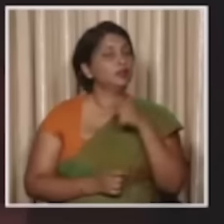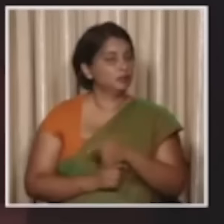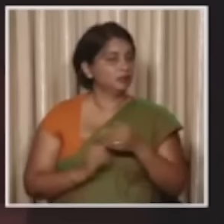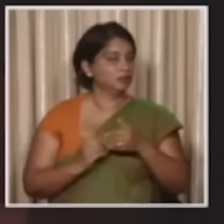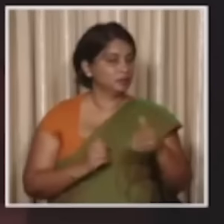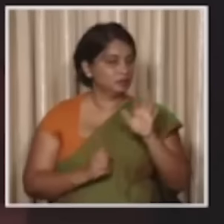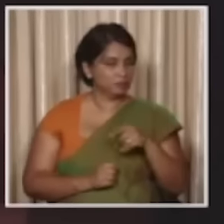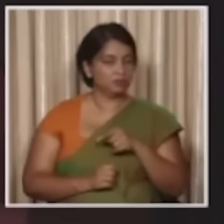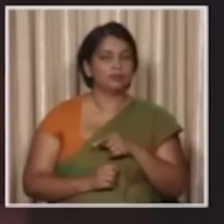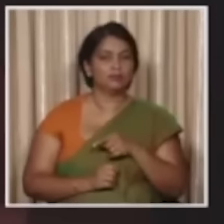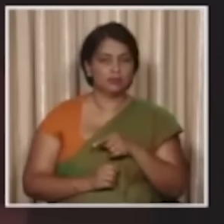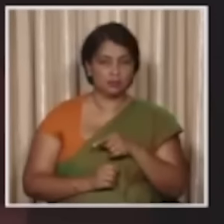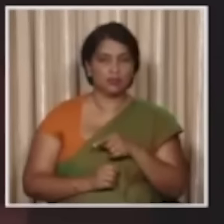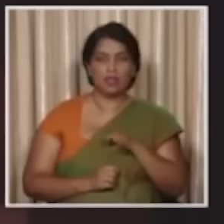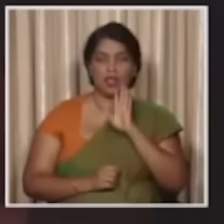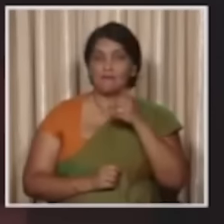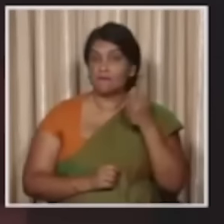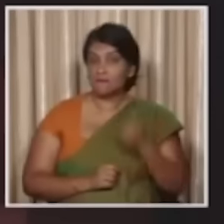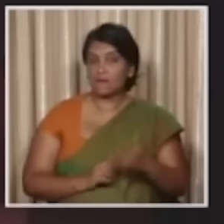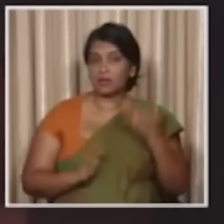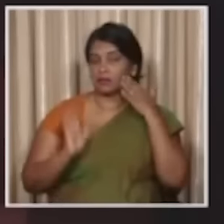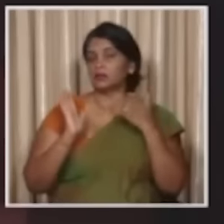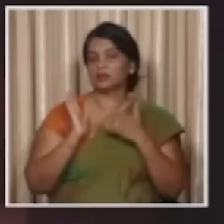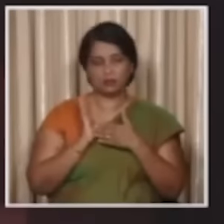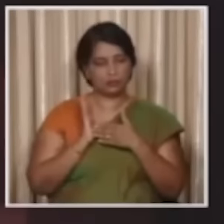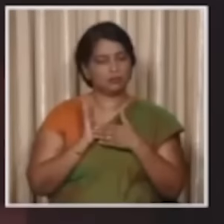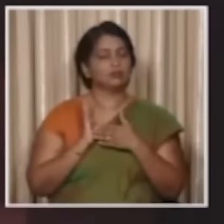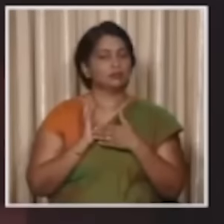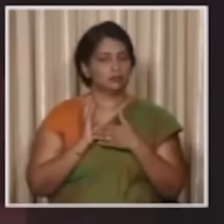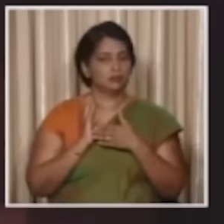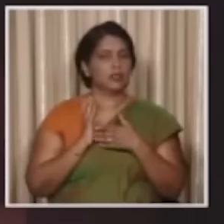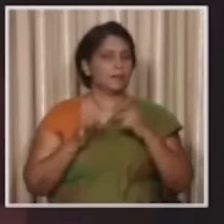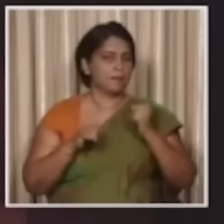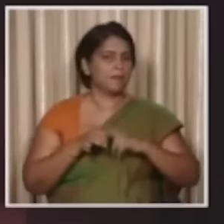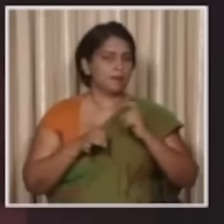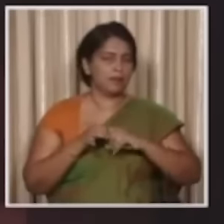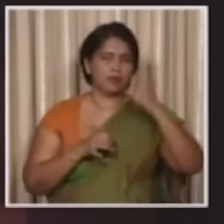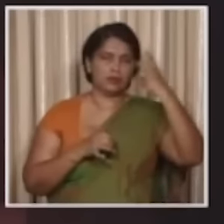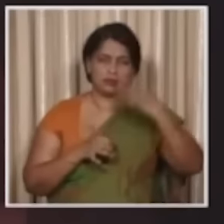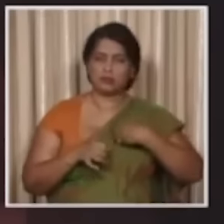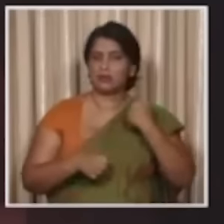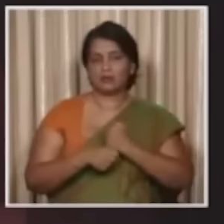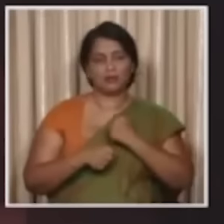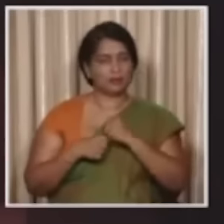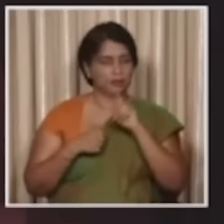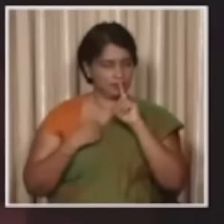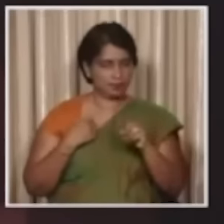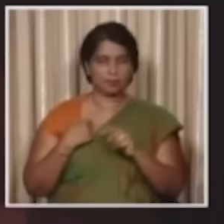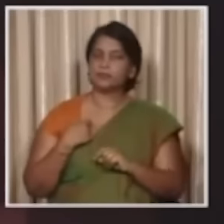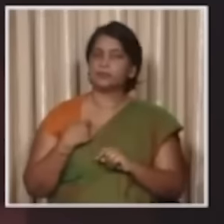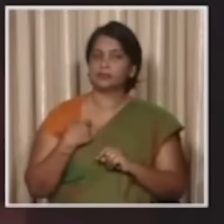පසුබිම යටතේ මේ වැදගත් කාරණාව පිළිබඳව ප්‍රශ්න ගණනාවක් මම රජයේ වෙත යොමු කරනවා